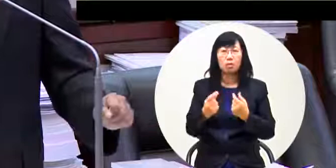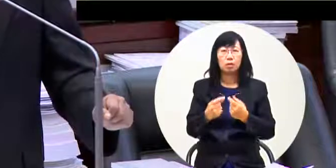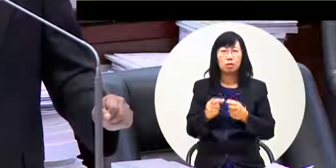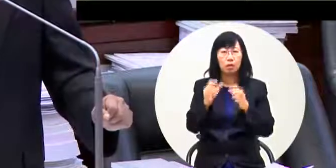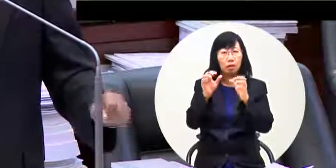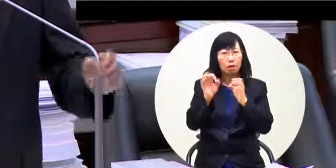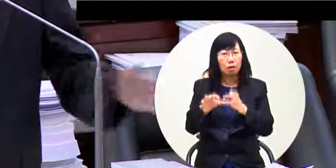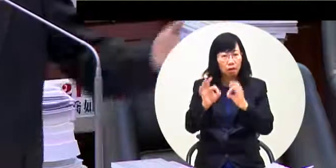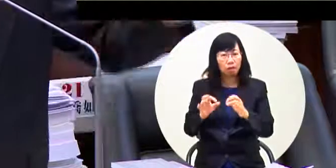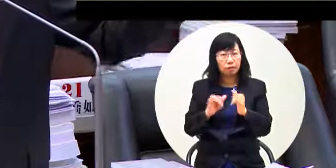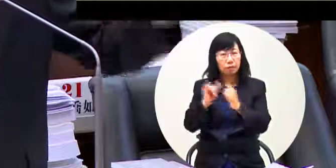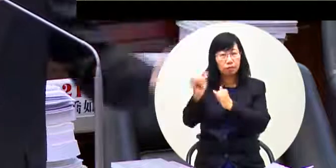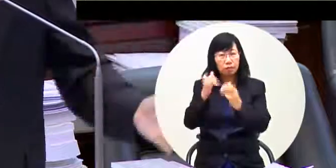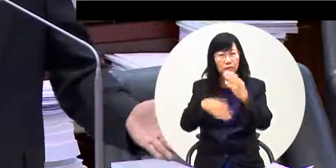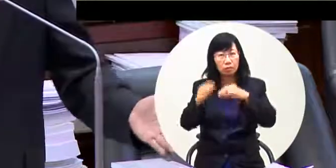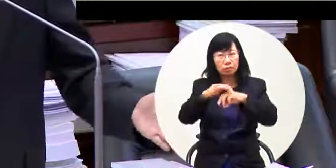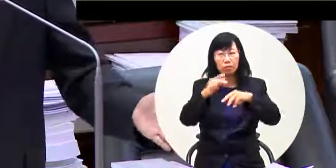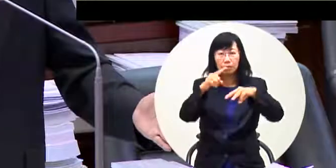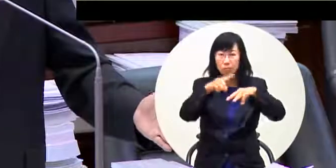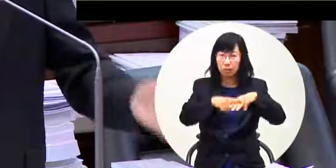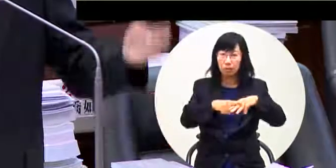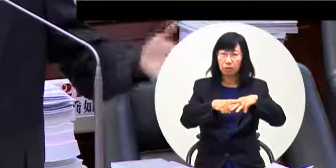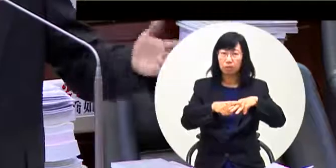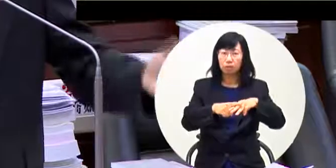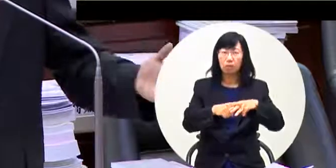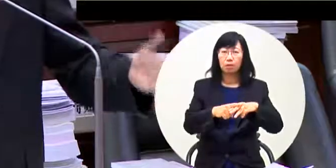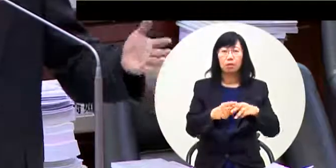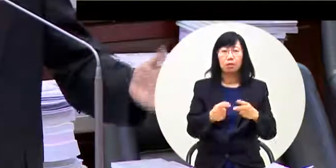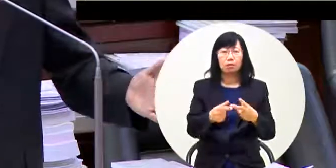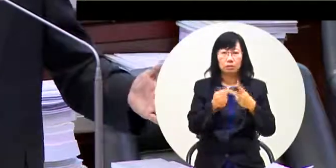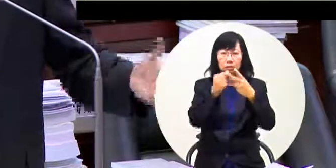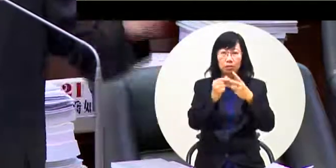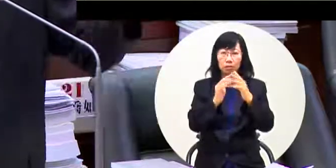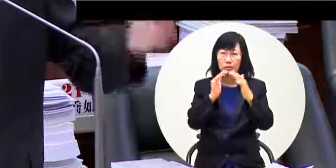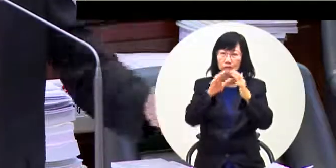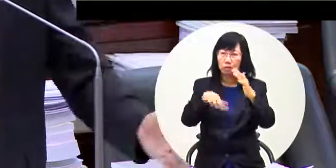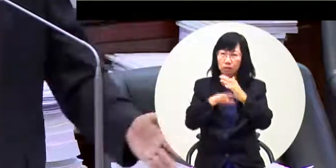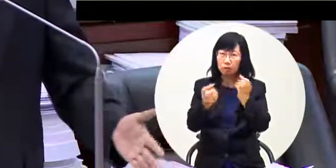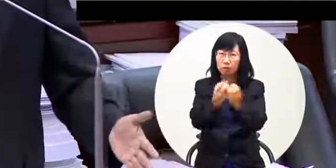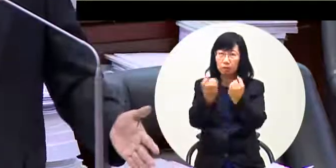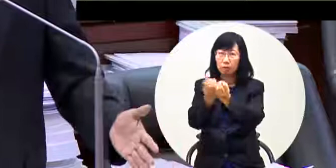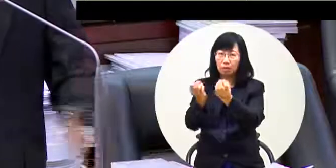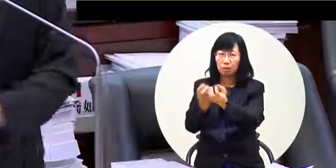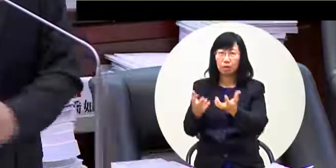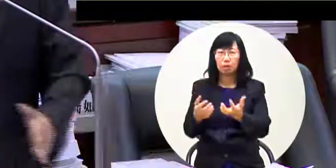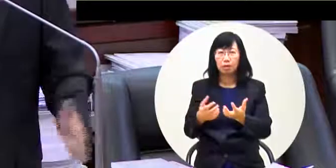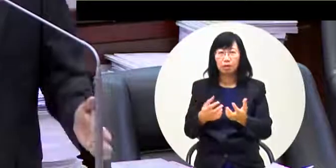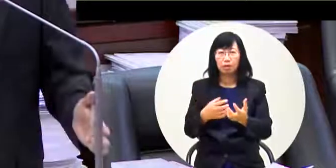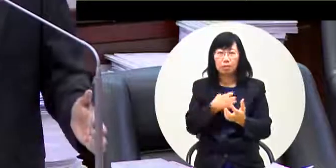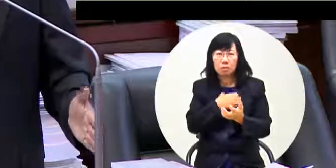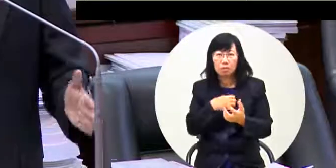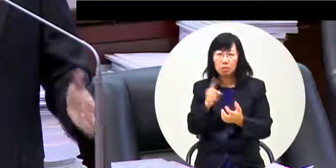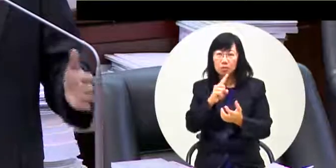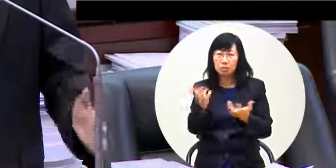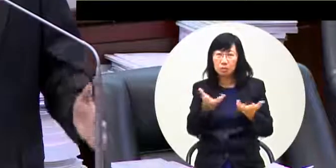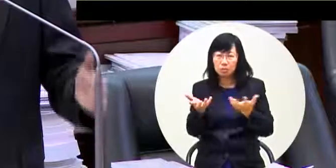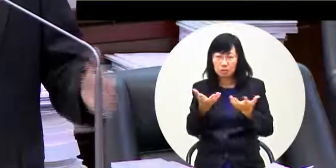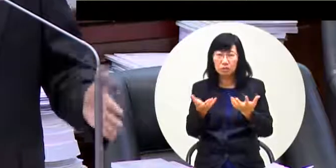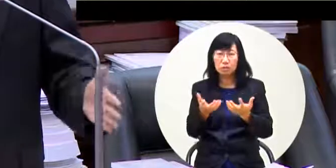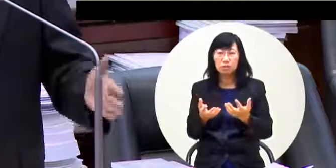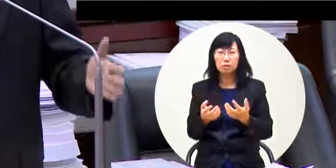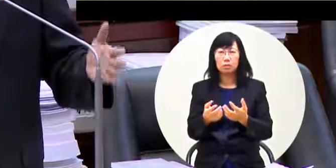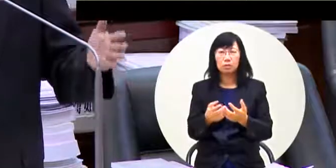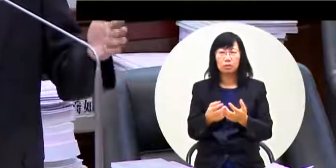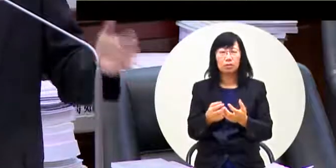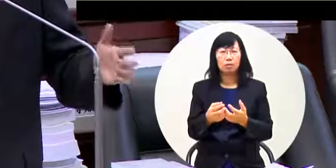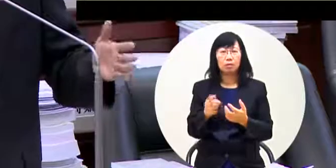剧，我们到底在这个城市里面有给多少的经费来做这一块？没有，我们只不过有